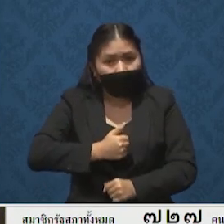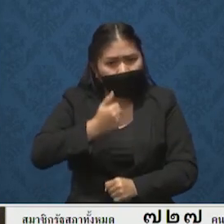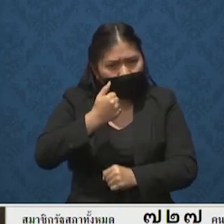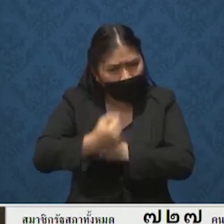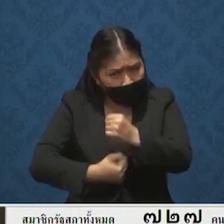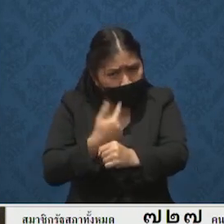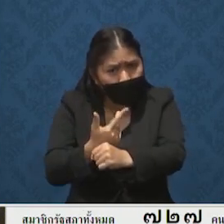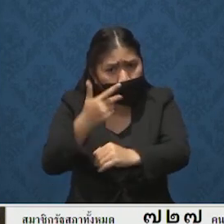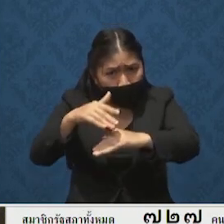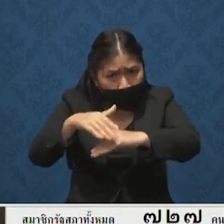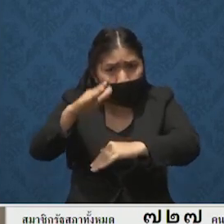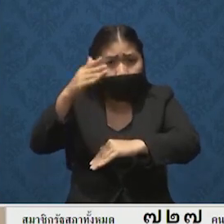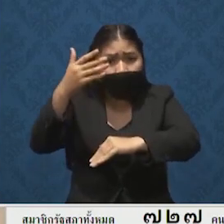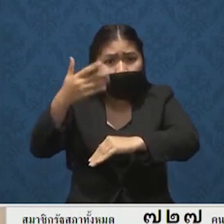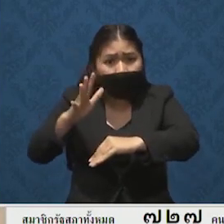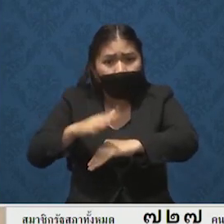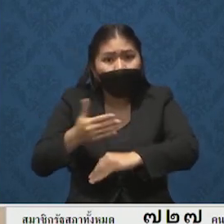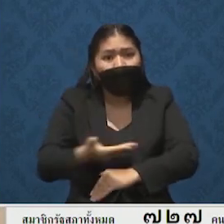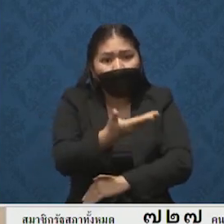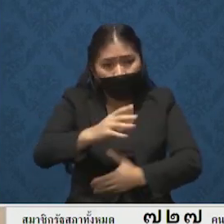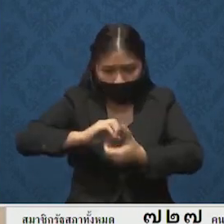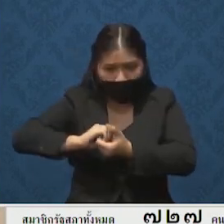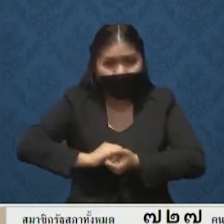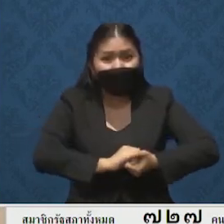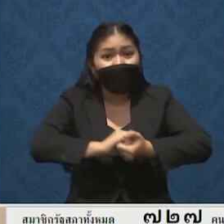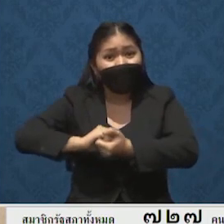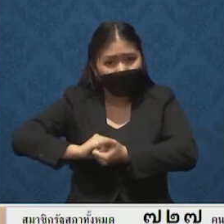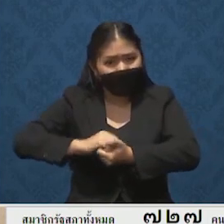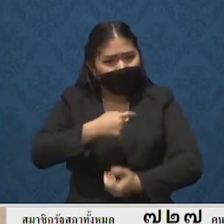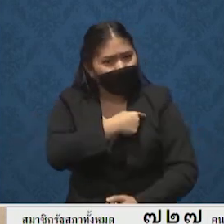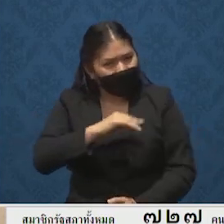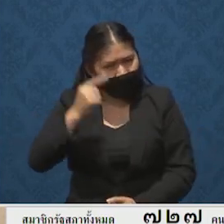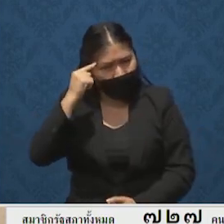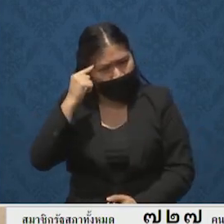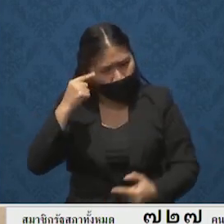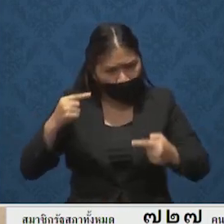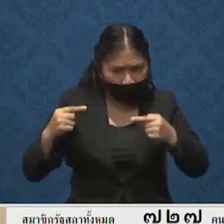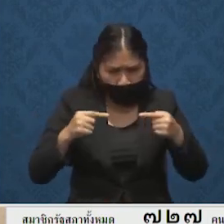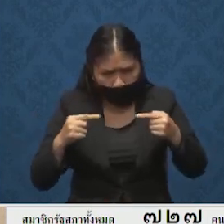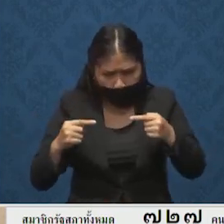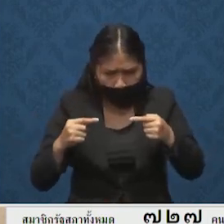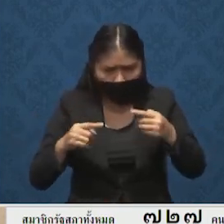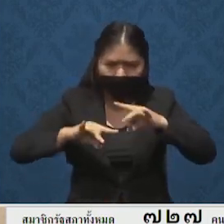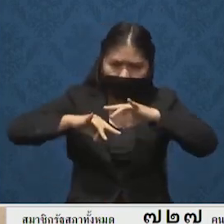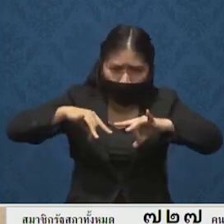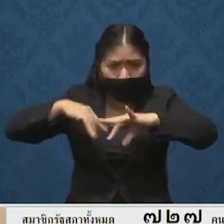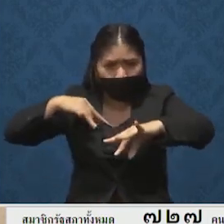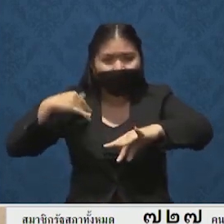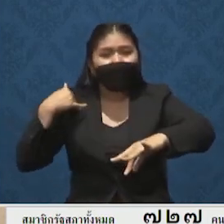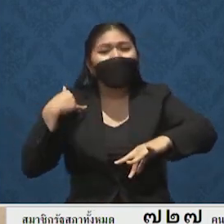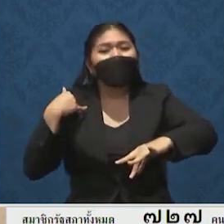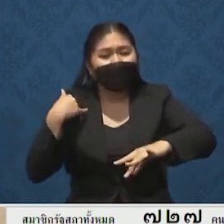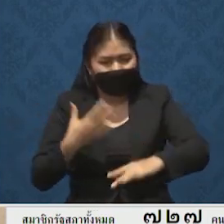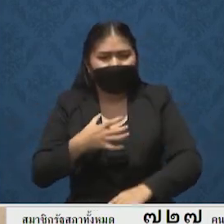วยดีเพราะว่าพวกเราร่วมมือกันอาจจะมีความเห็นขัดแย้งกันบ้างอะไรก็ตามเหมือนวันนี้ครับแต่ว่าทำให้